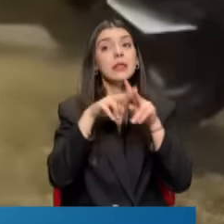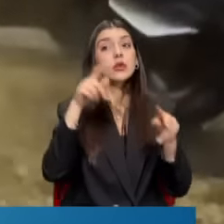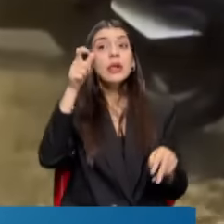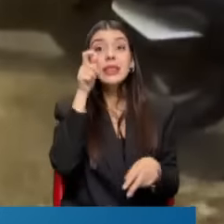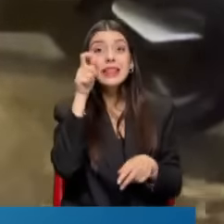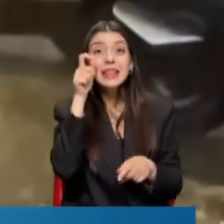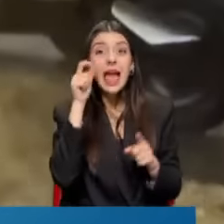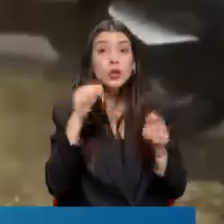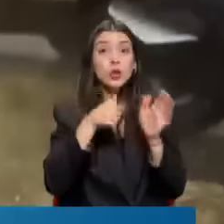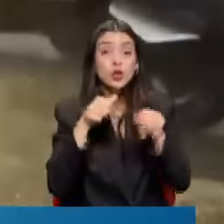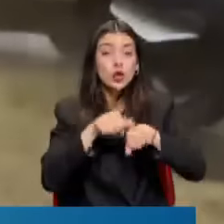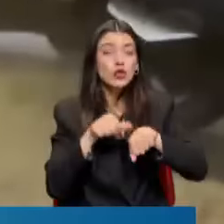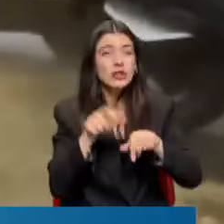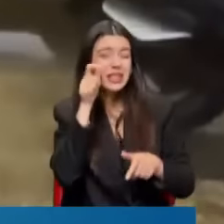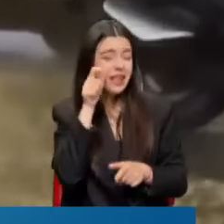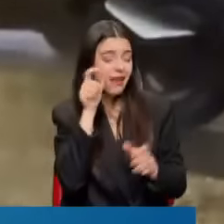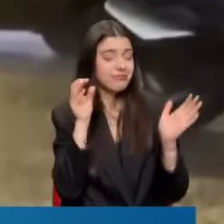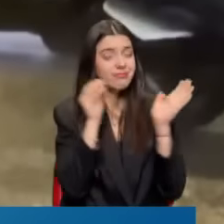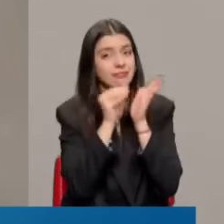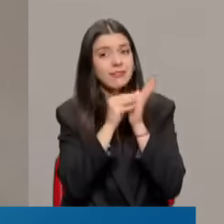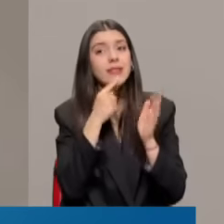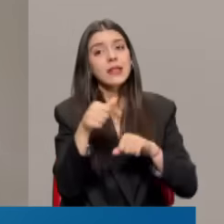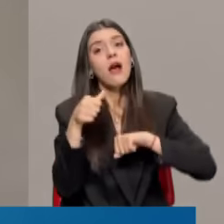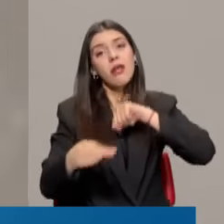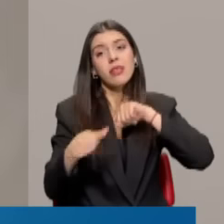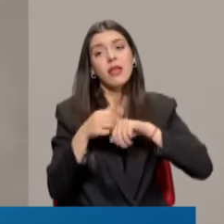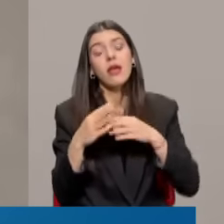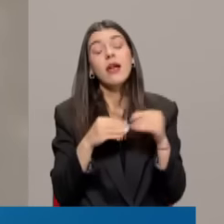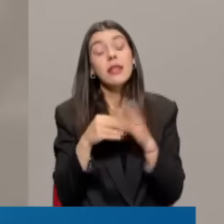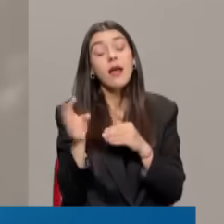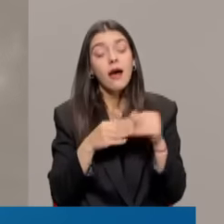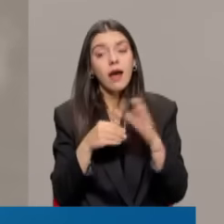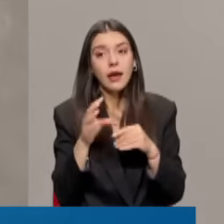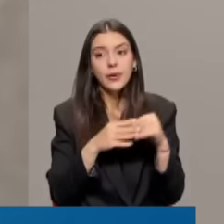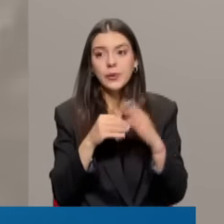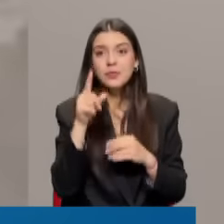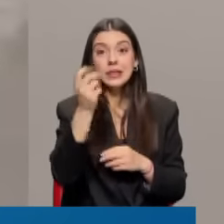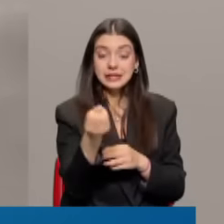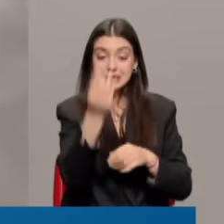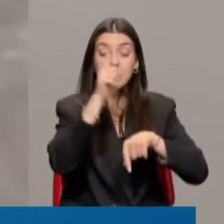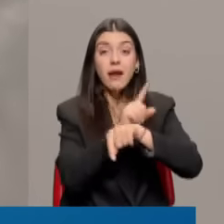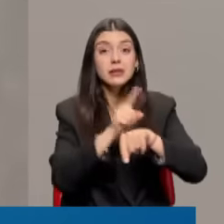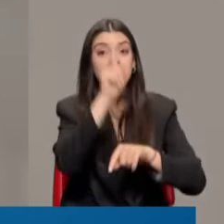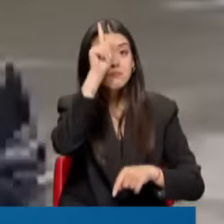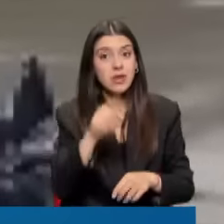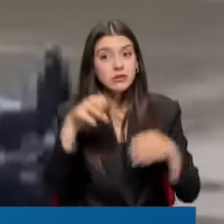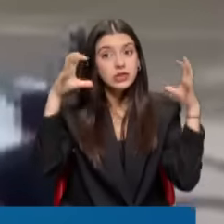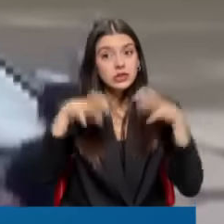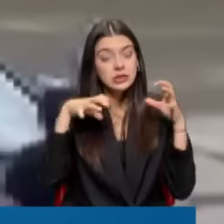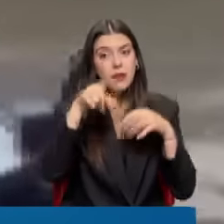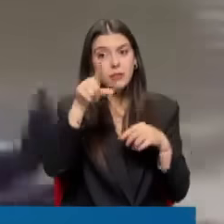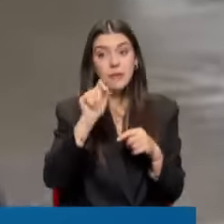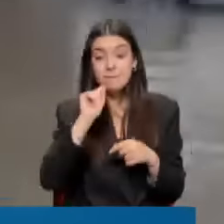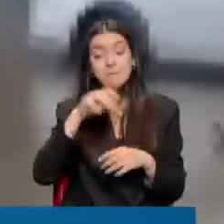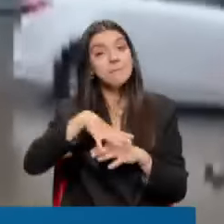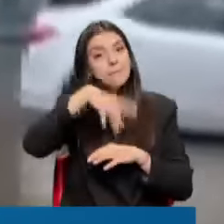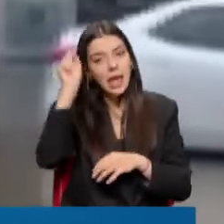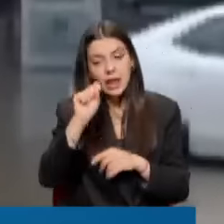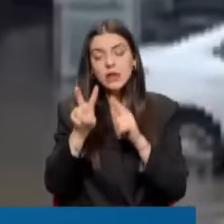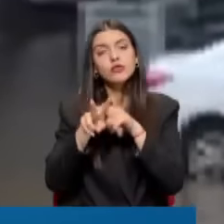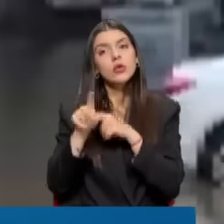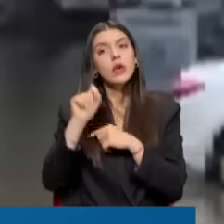uyardığı illerde Yağmur sel oldu Adana'da sabah saatlerinde Yağmur özellikle Merkez Yüreğir Seyhan ve